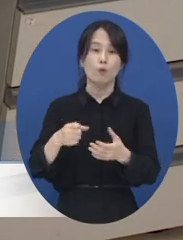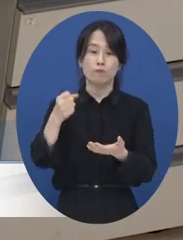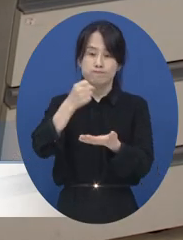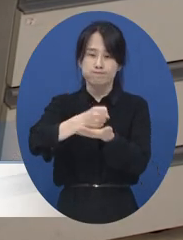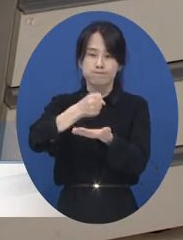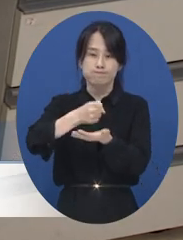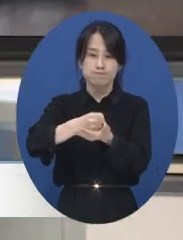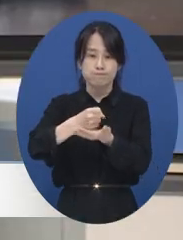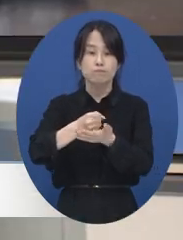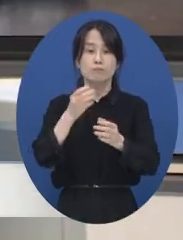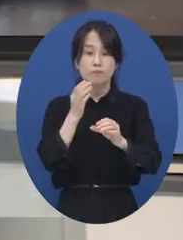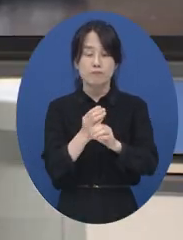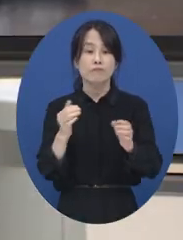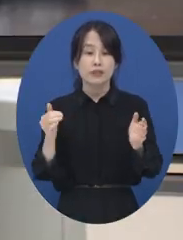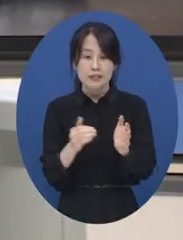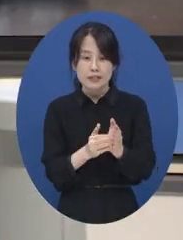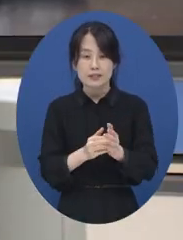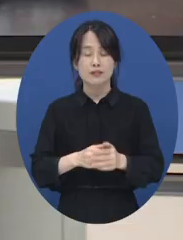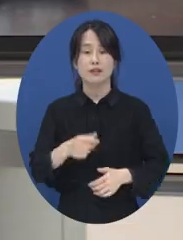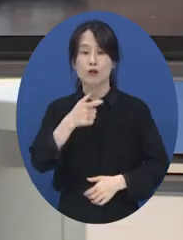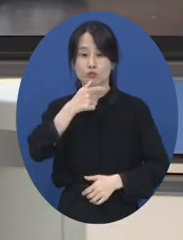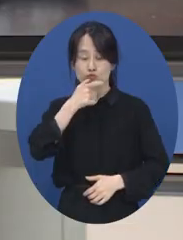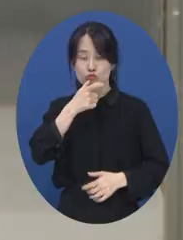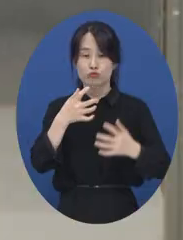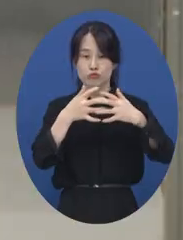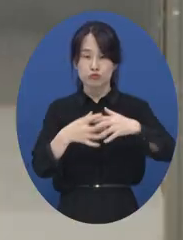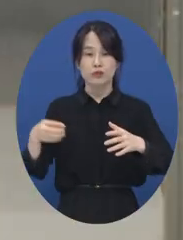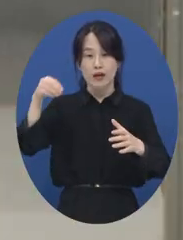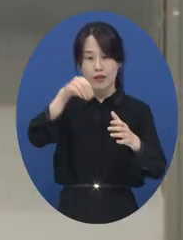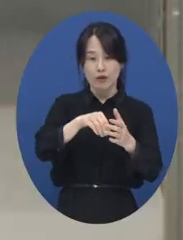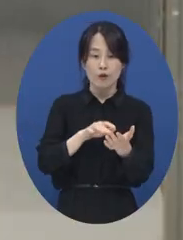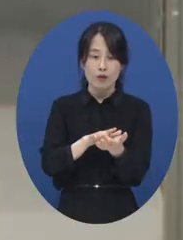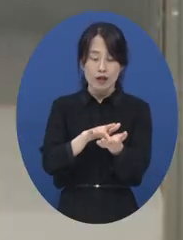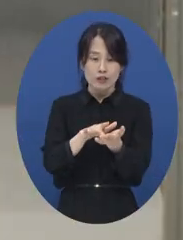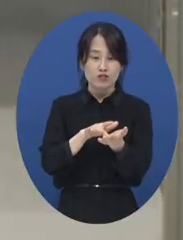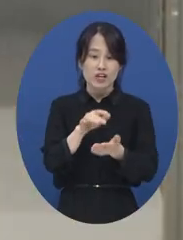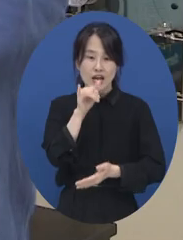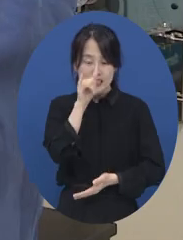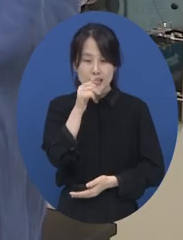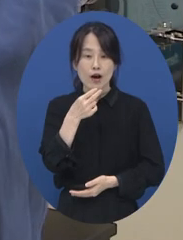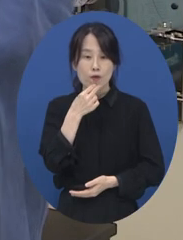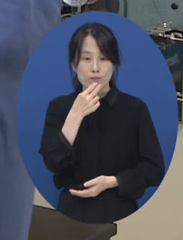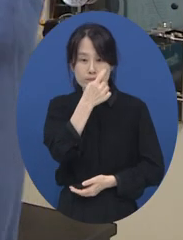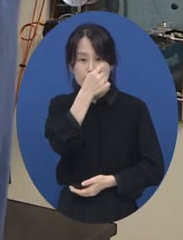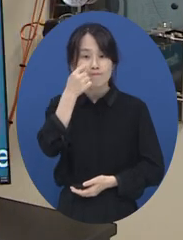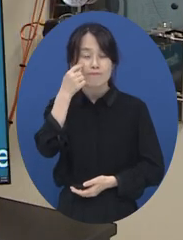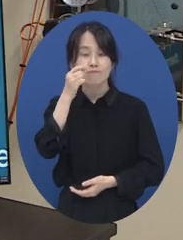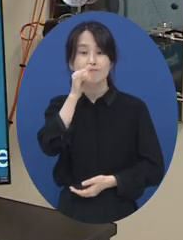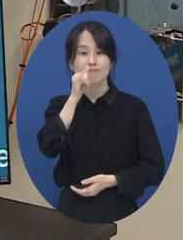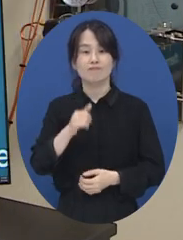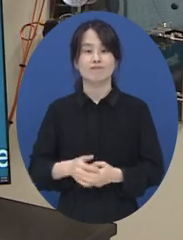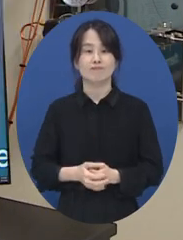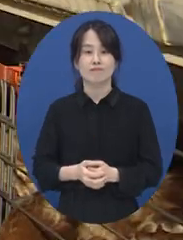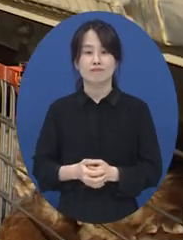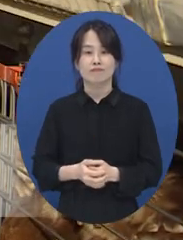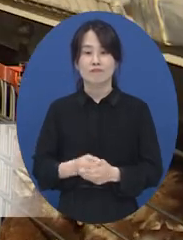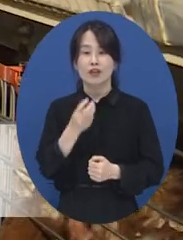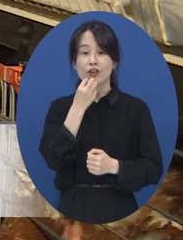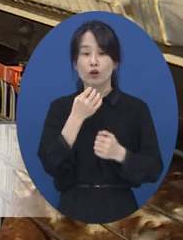두께입니다 정제 과정을 거치 낙찰을 기계의 투입해 살충제 성분이 들어 있는지 확인합니다